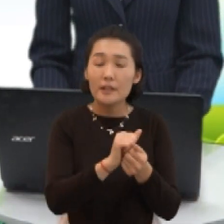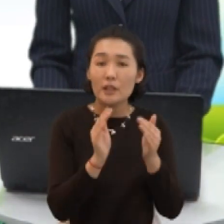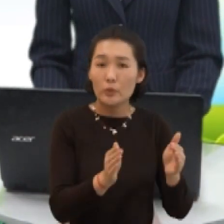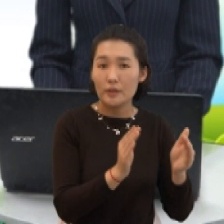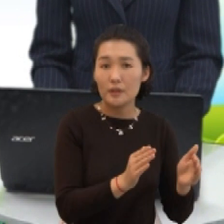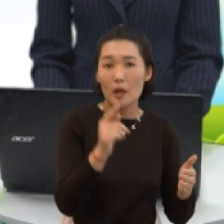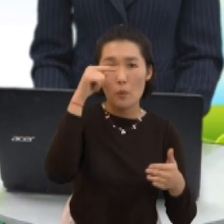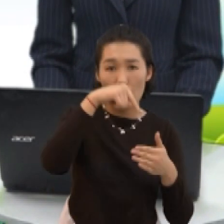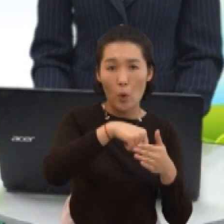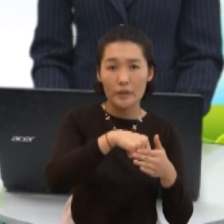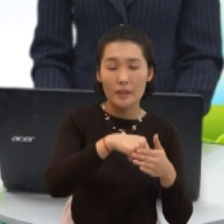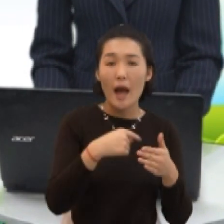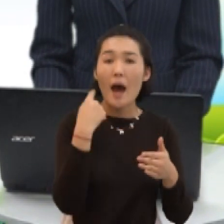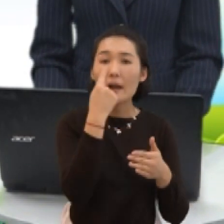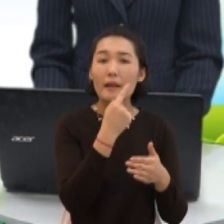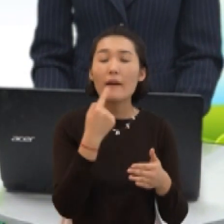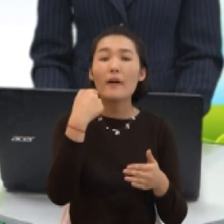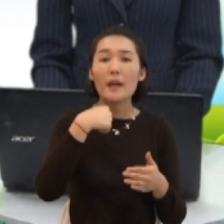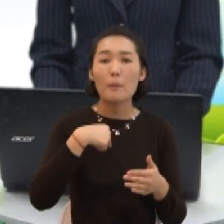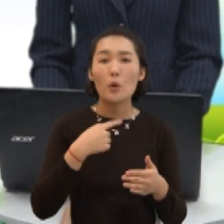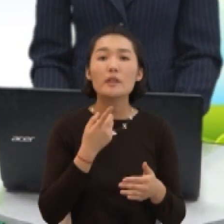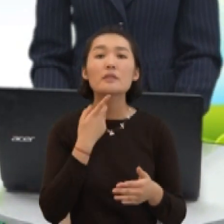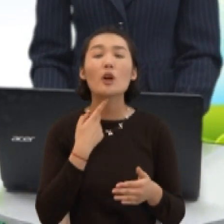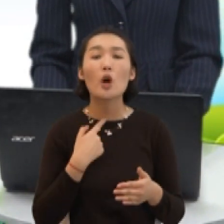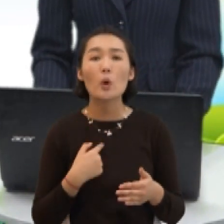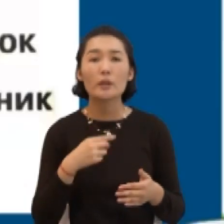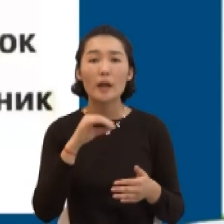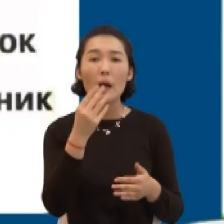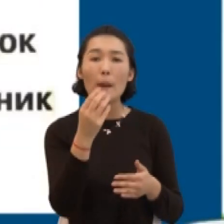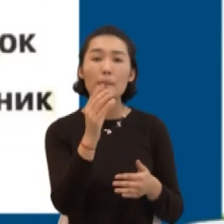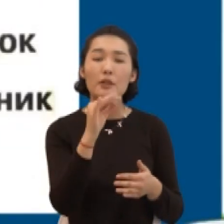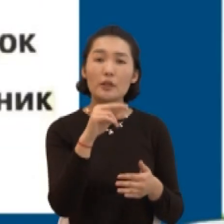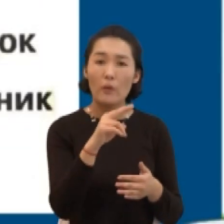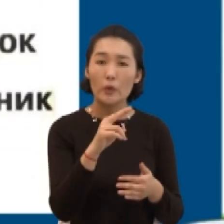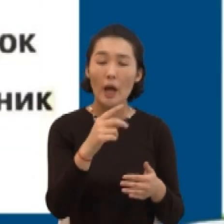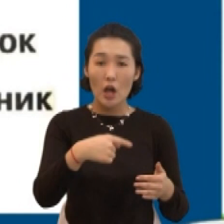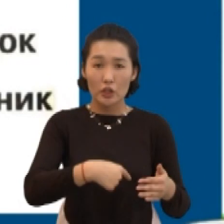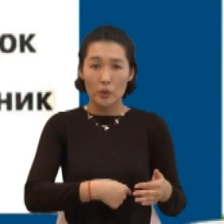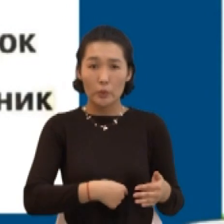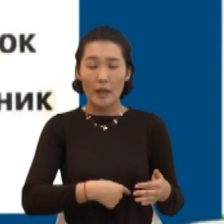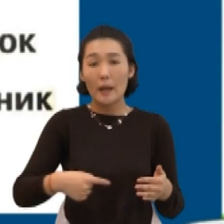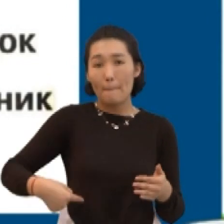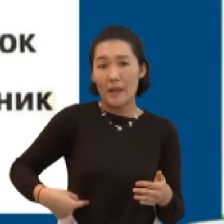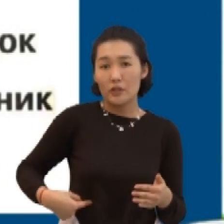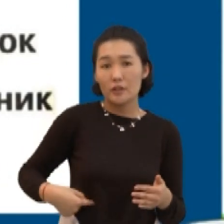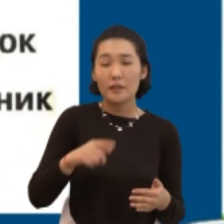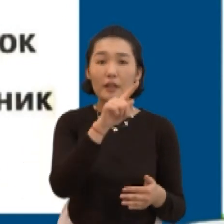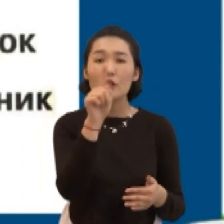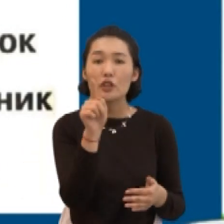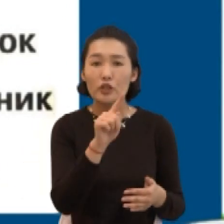ротовая полость, глотка, пищевод, желудок, печень, кишечник.